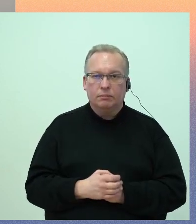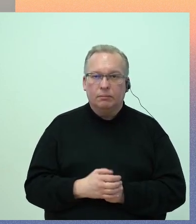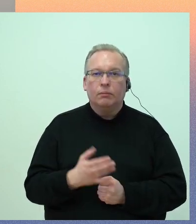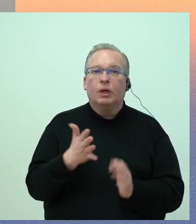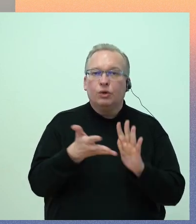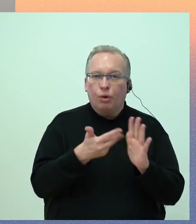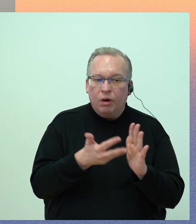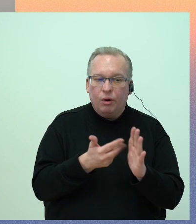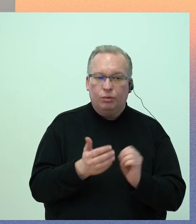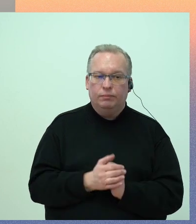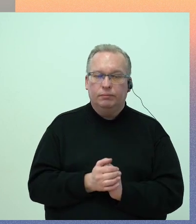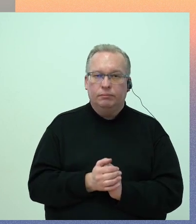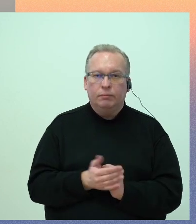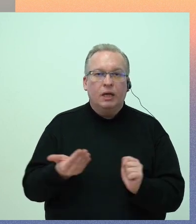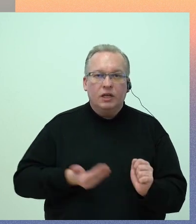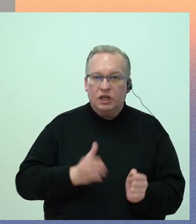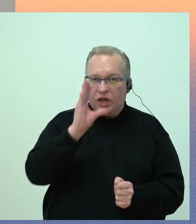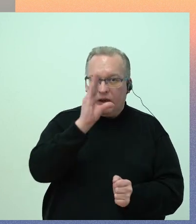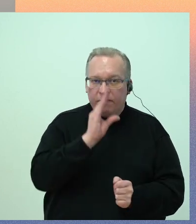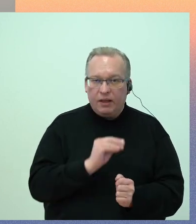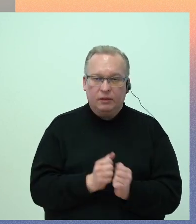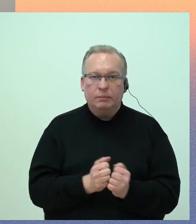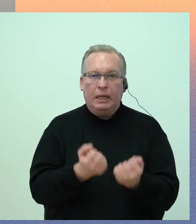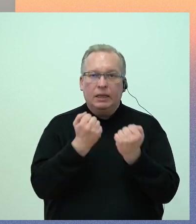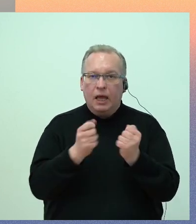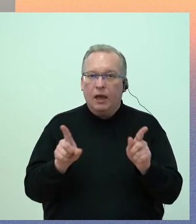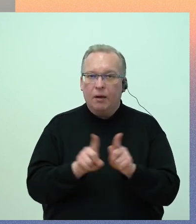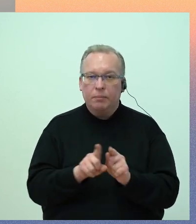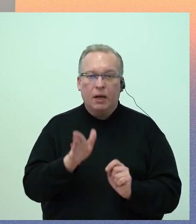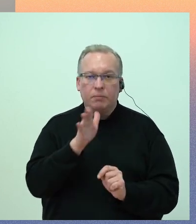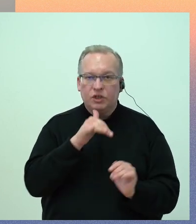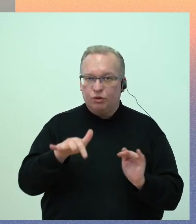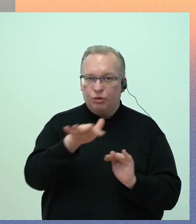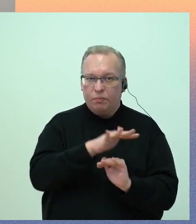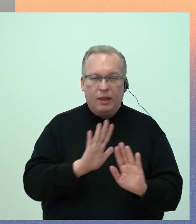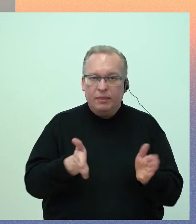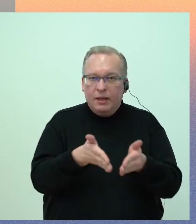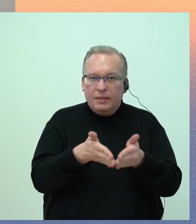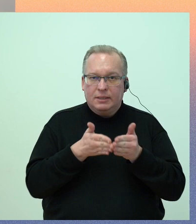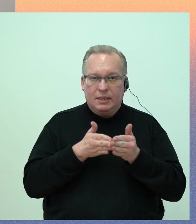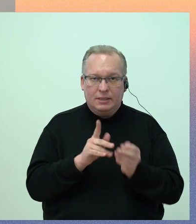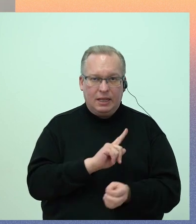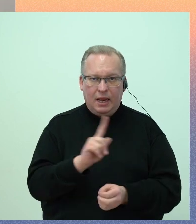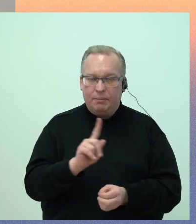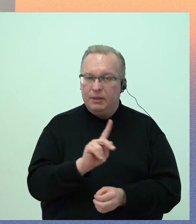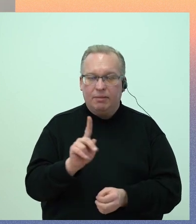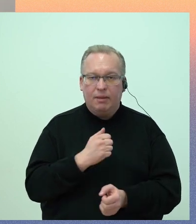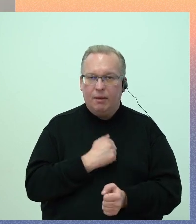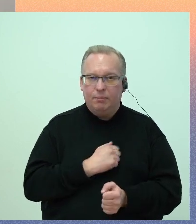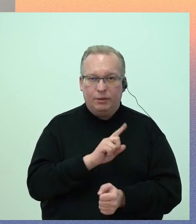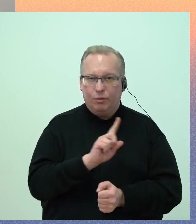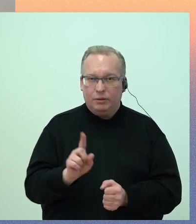ir toliau išgyventi, laikytis kaip žydų bendruomenėms, nesislėpti,